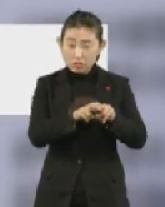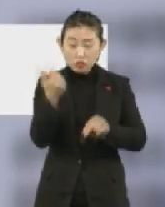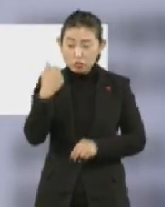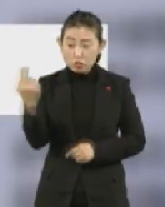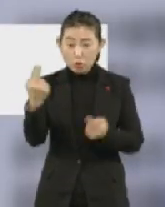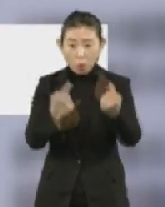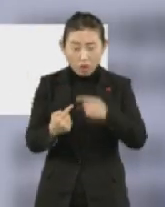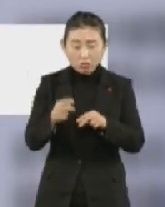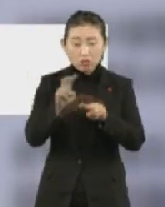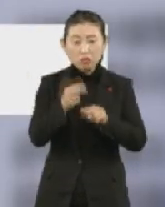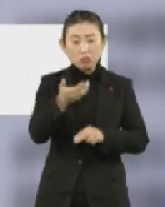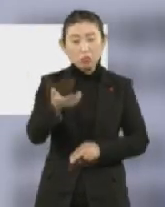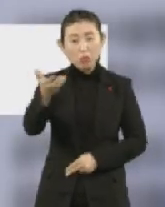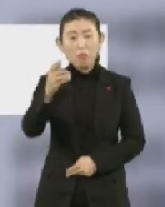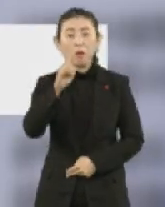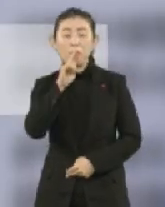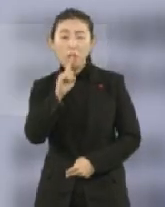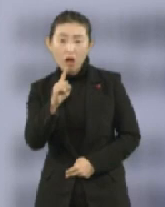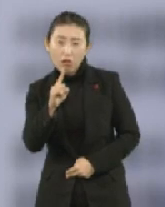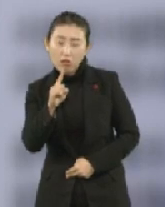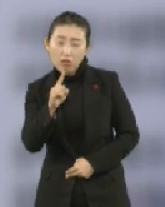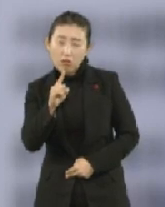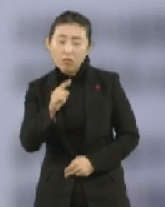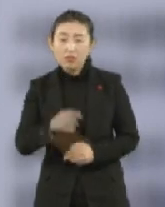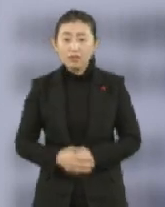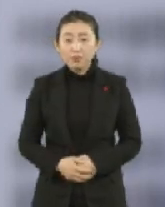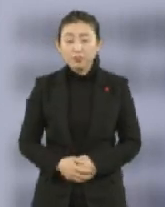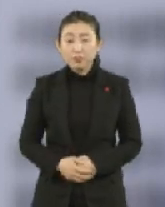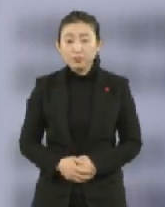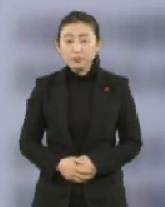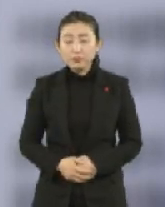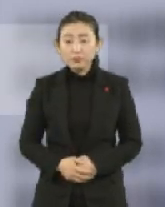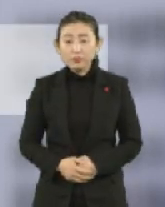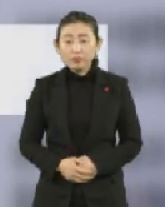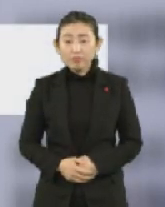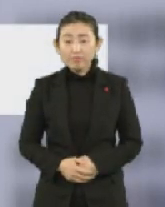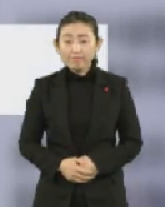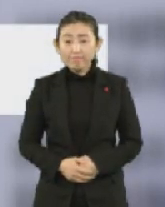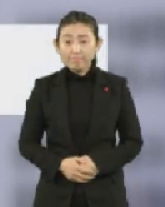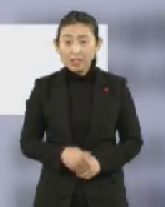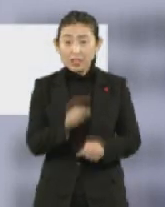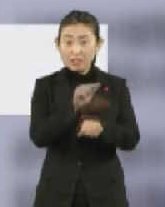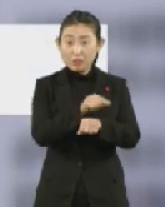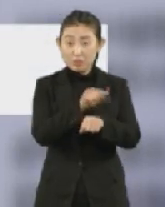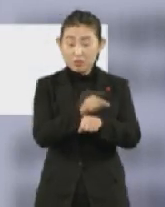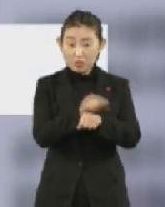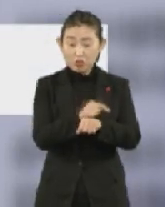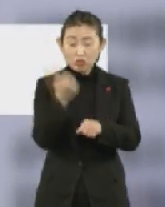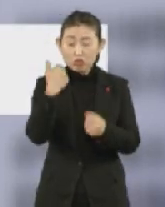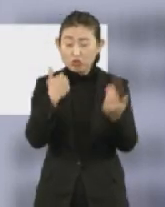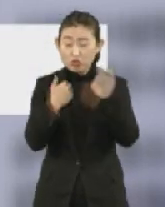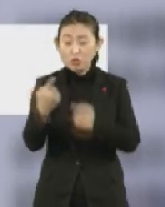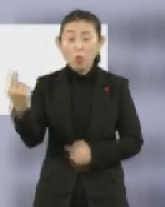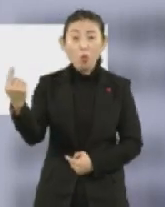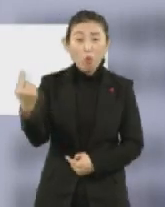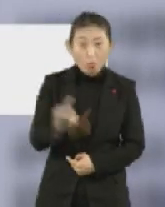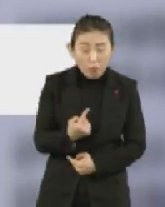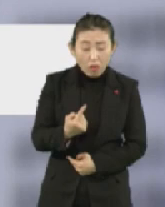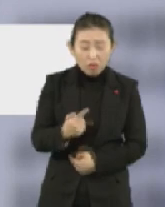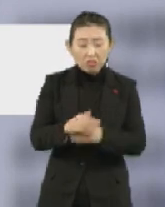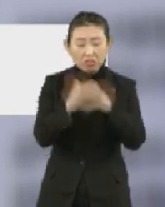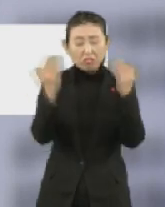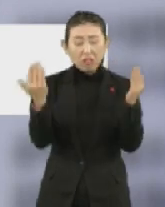거라며 앞뒤가 안 맞는 해명을 합니다. 그 자리에 와서 아니 그 업무를 하고 승진할 사람 했을